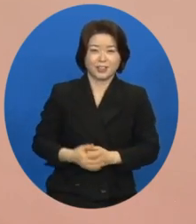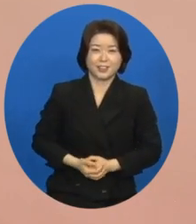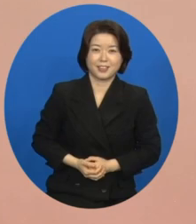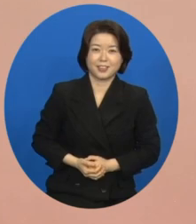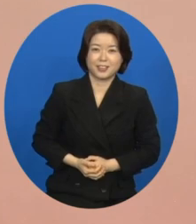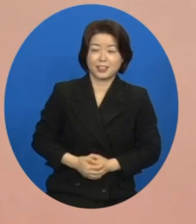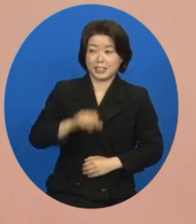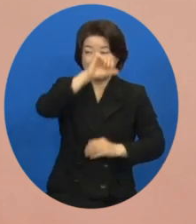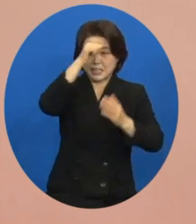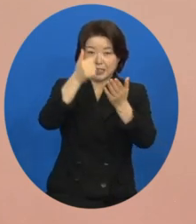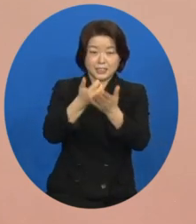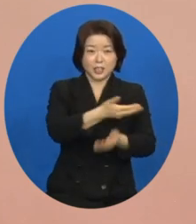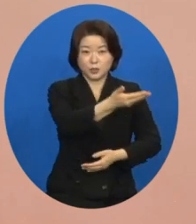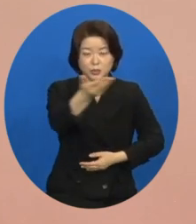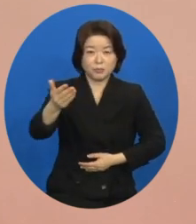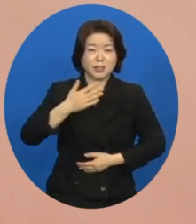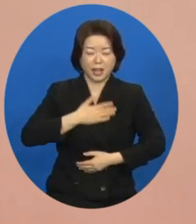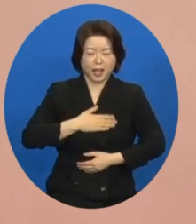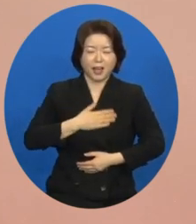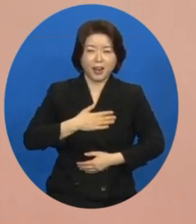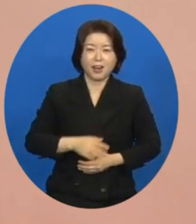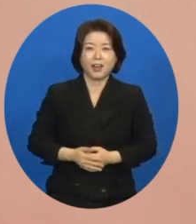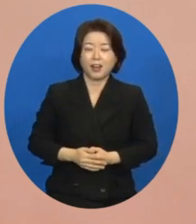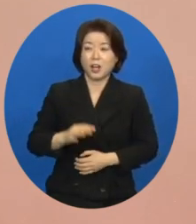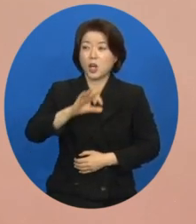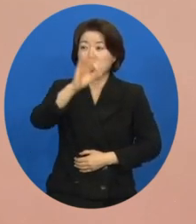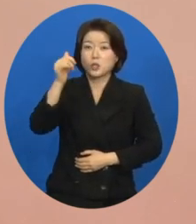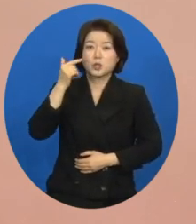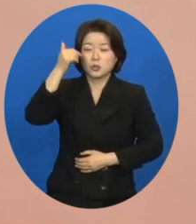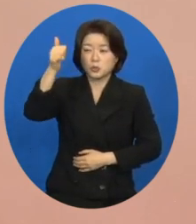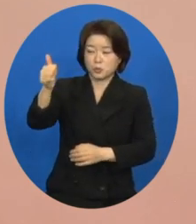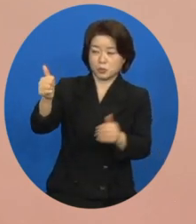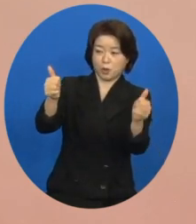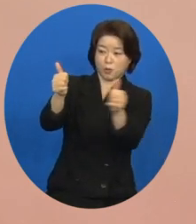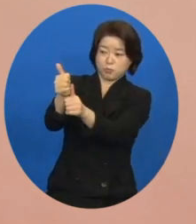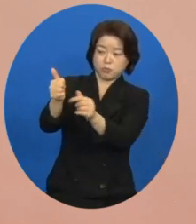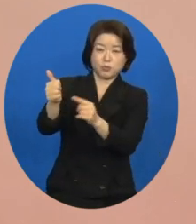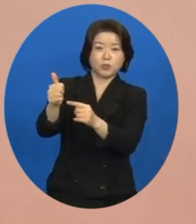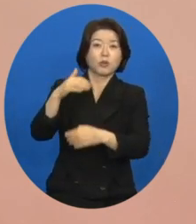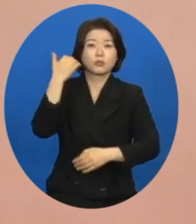우리 장로님들 다 알아요. 유 목사님 부모는 김상현 목사라고.